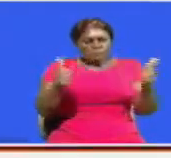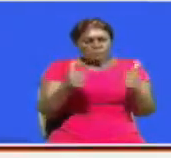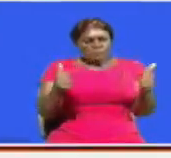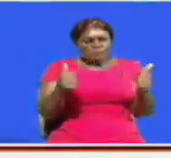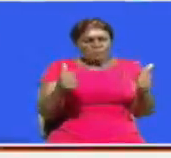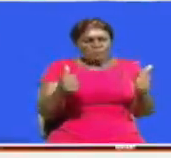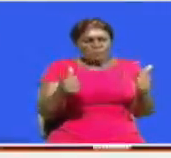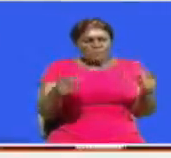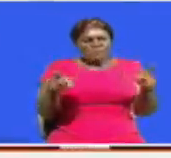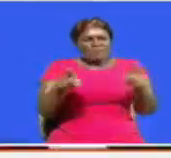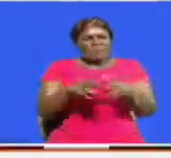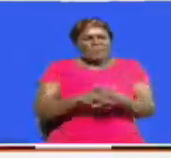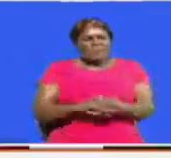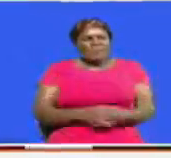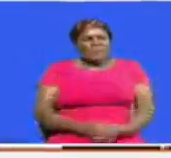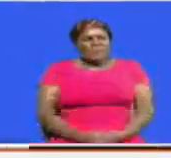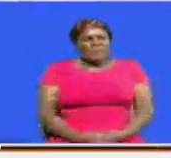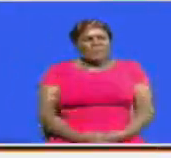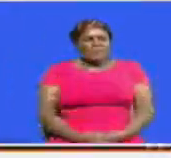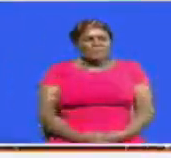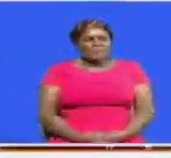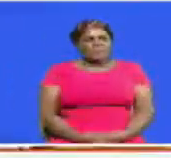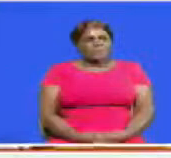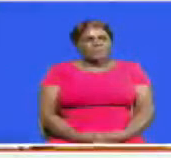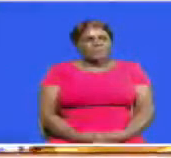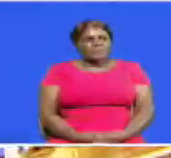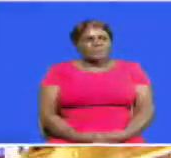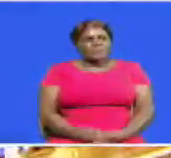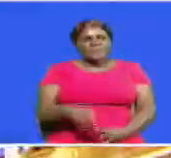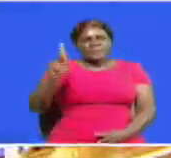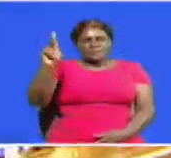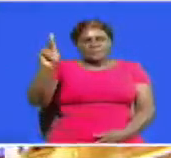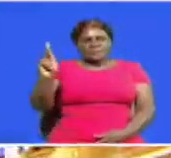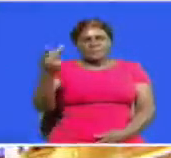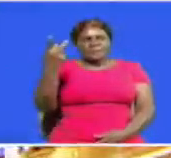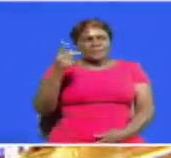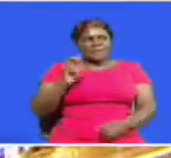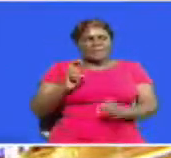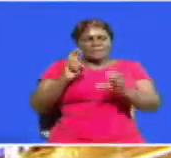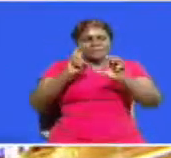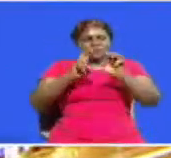siku. Suleiman Yeri, KTN News. Kenya ilipojiunga na ulimwengu kwa